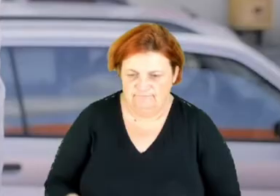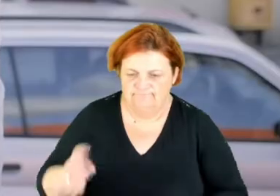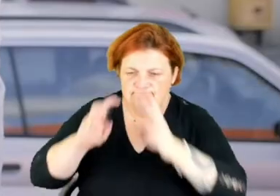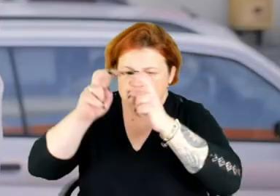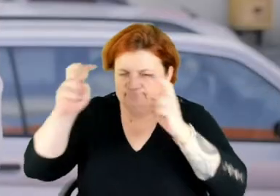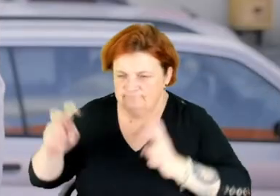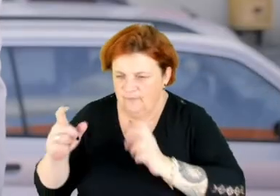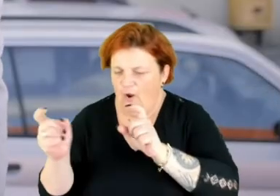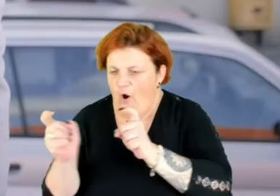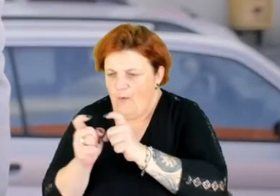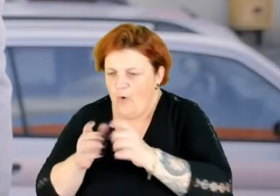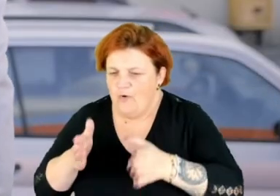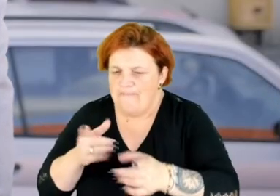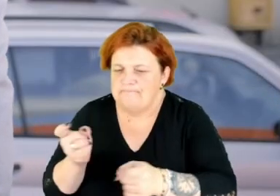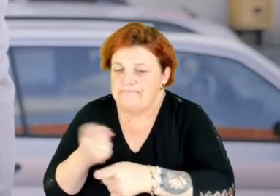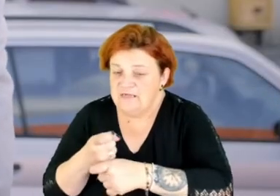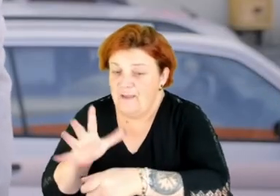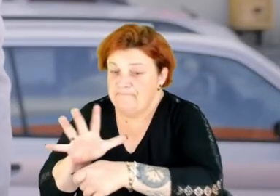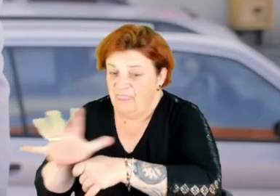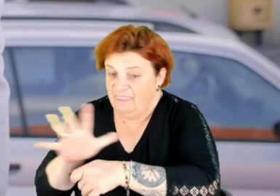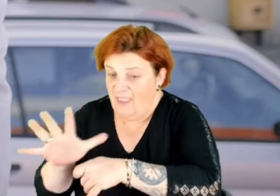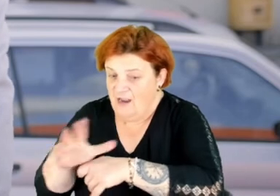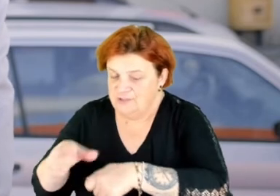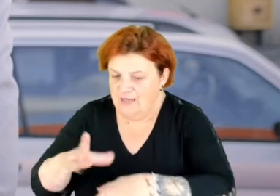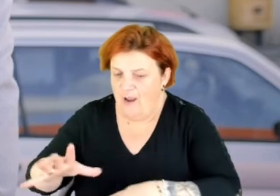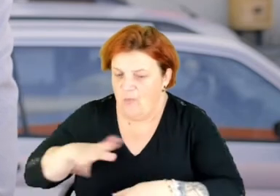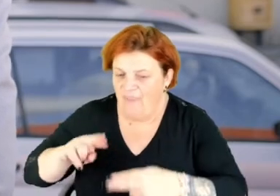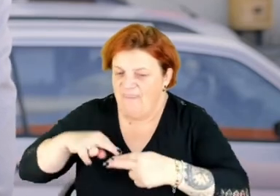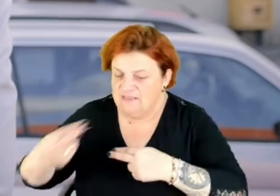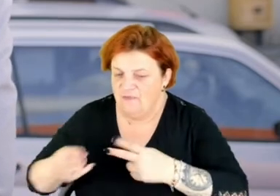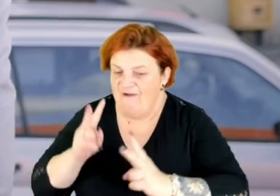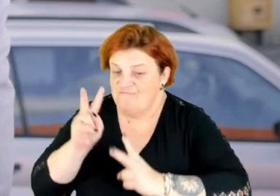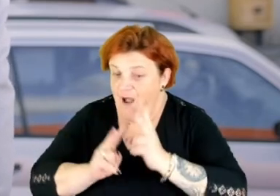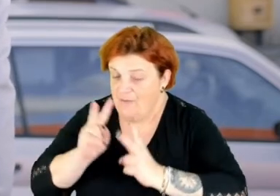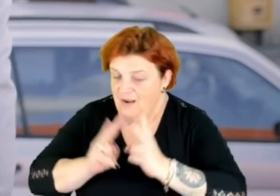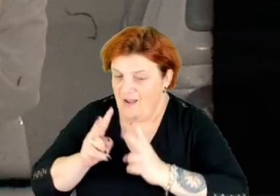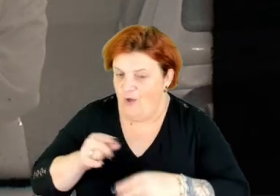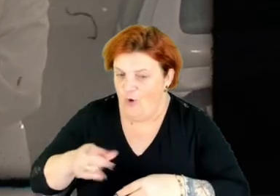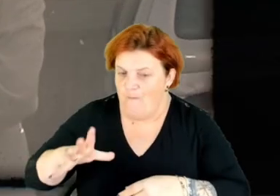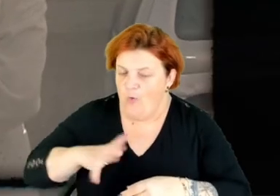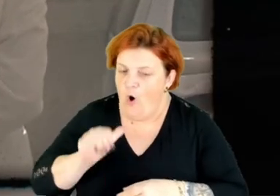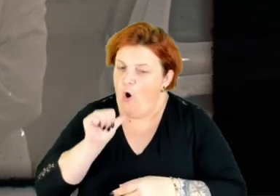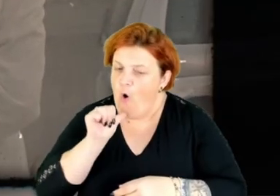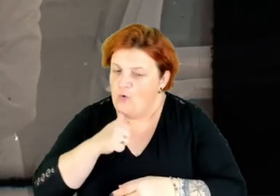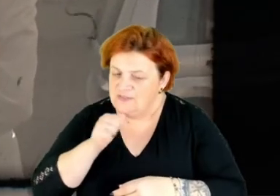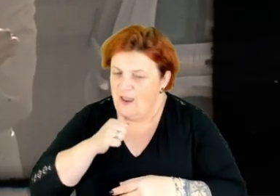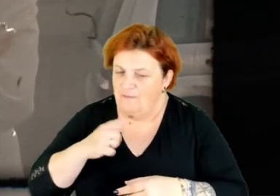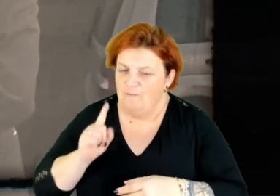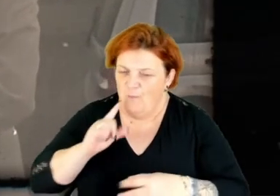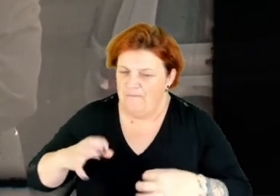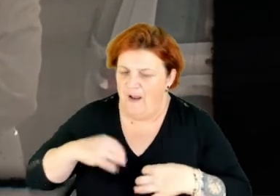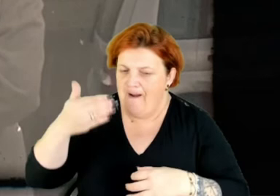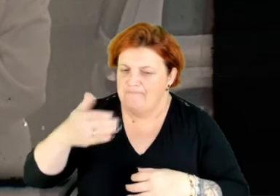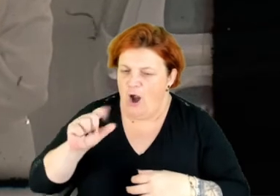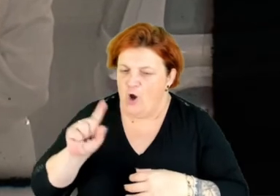Tuż obok, przy ulicy Pańskiej 15, znajdowała się kolejna fabryka. Tym razem fabryka octu Józefa Mazura. Sam